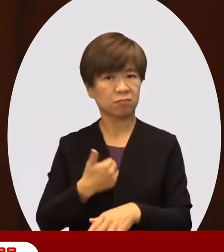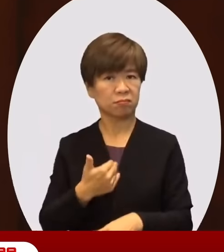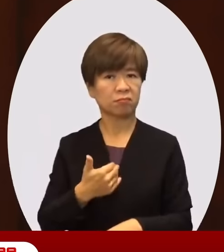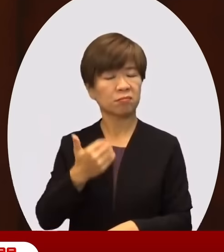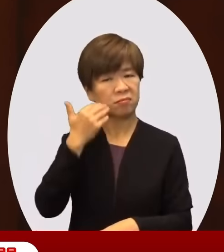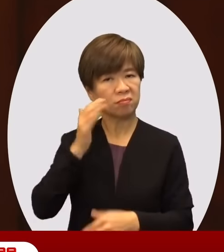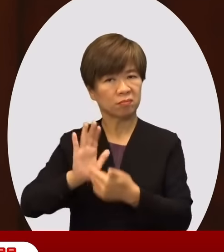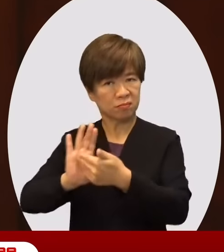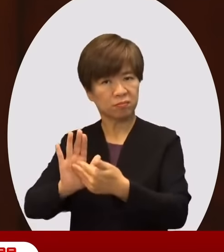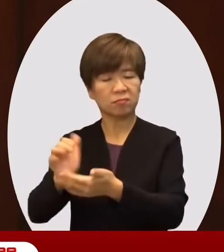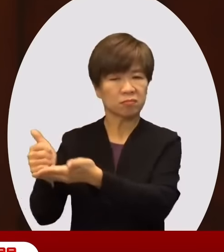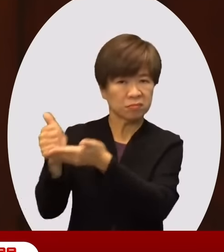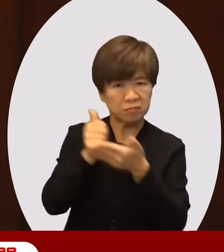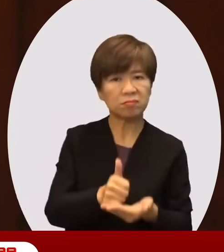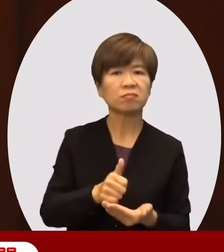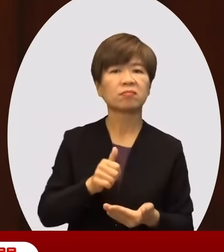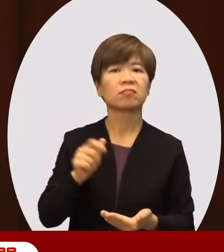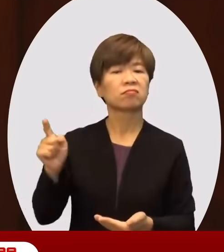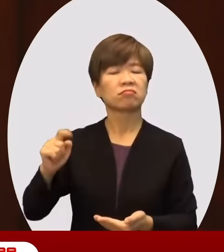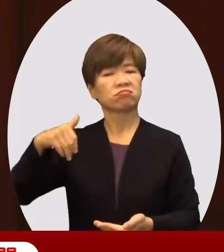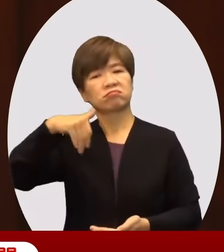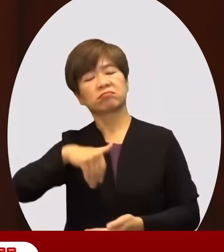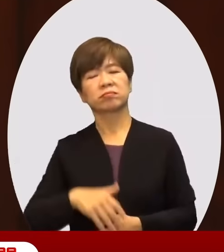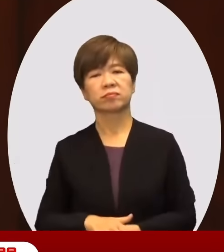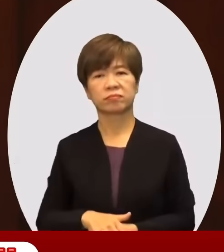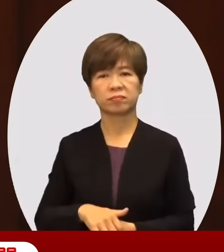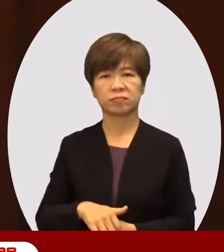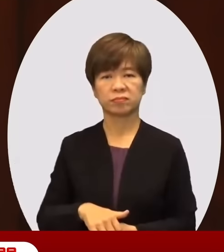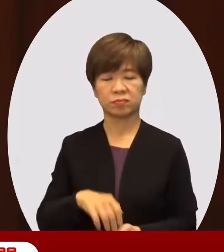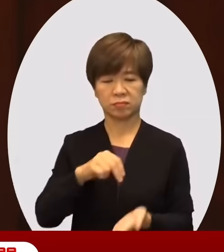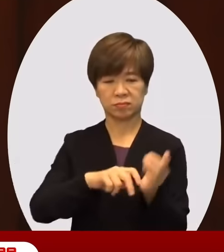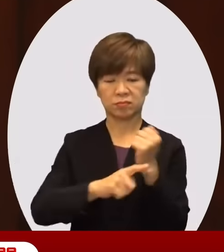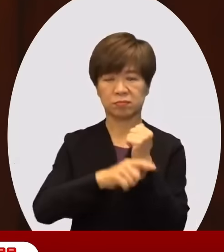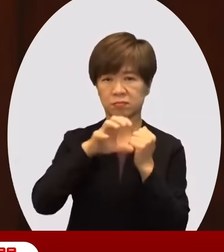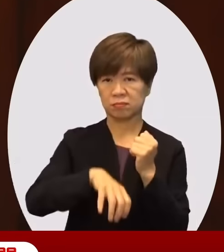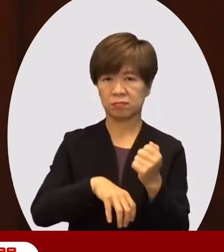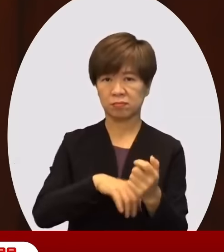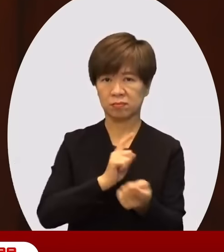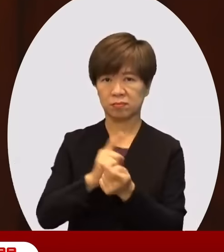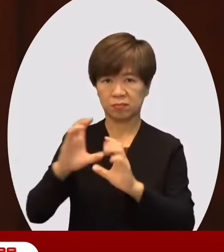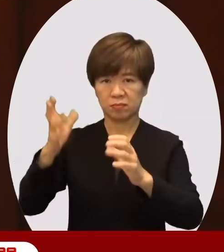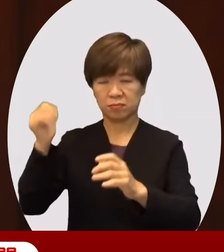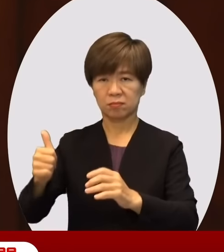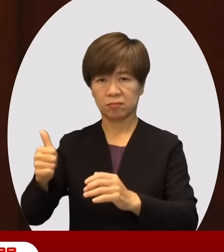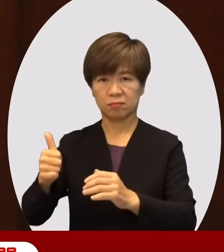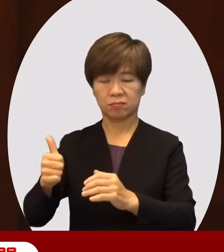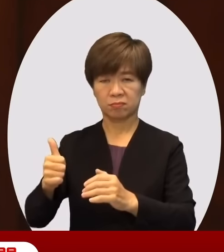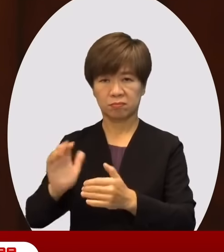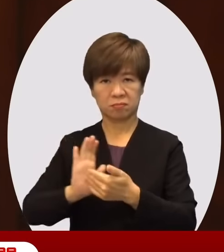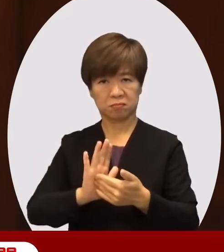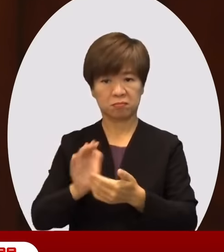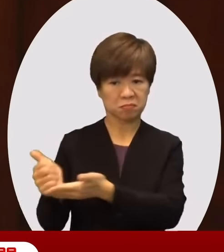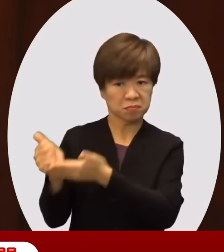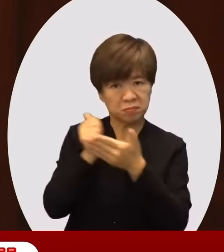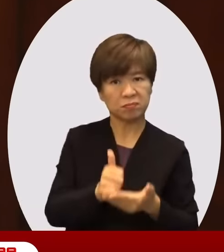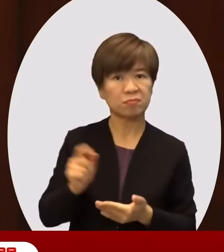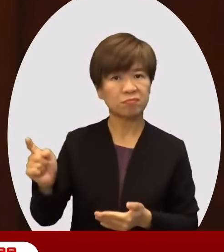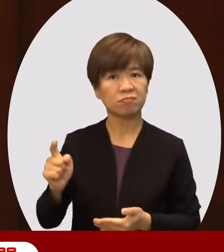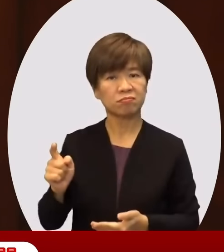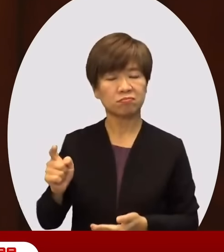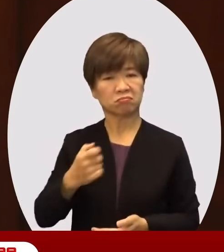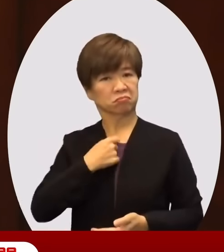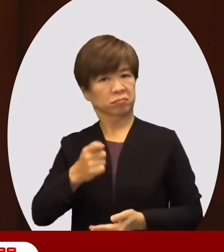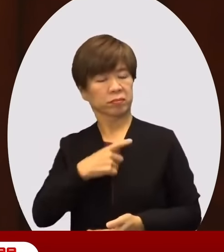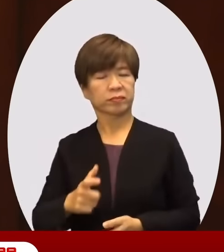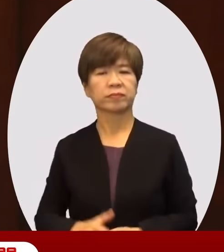们的邀请。那请问立法院这边对于总统的拒绝， 到会，拒绝接受邀请到会报